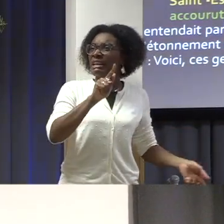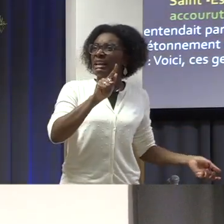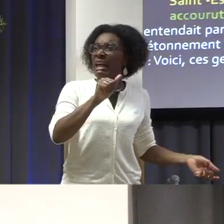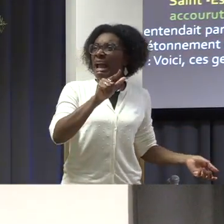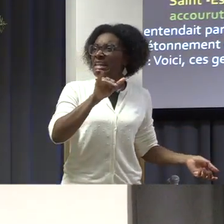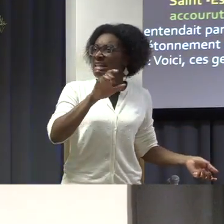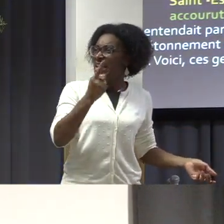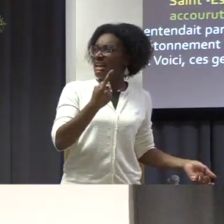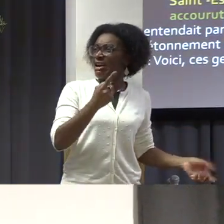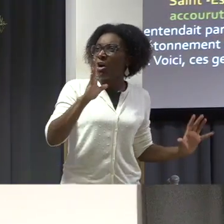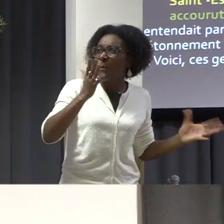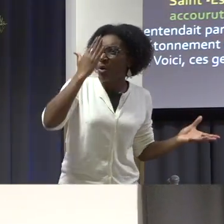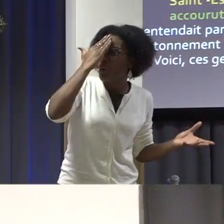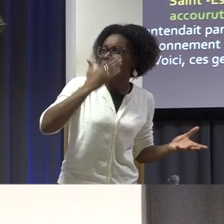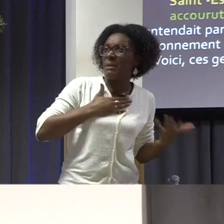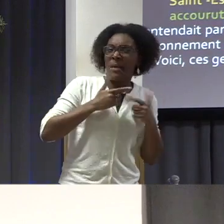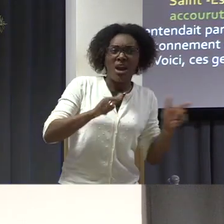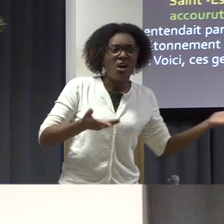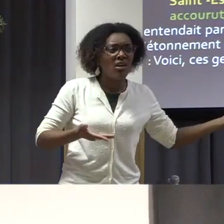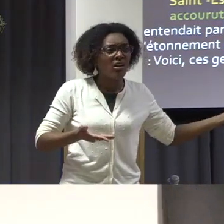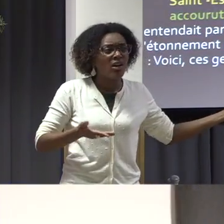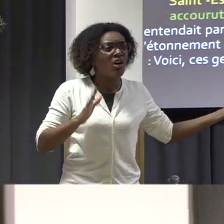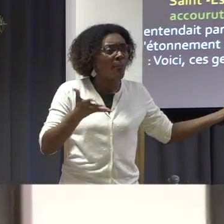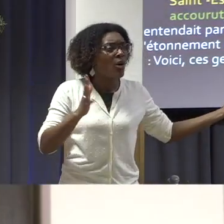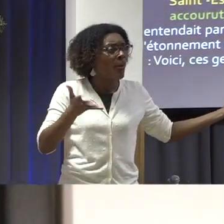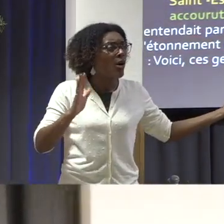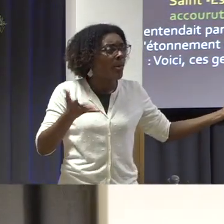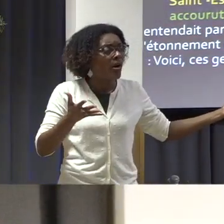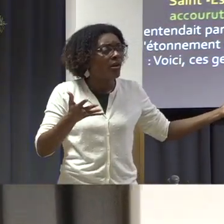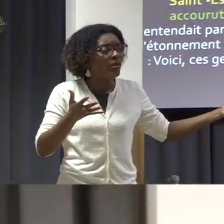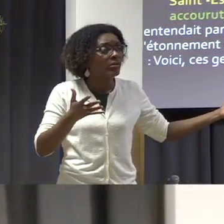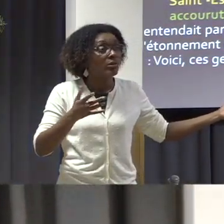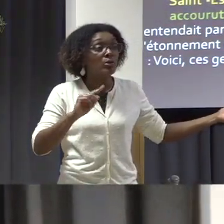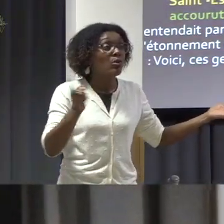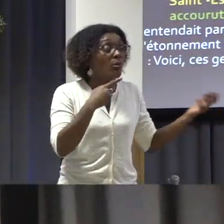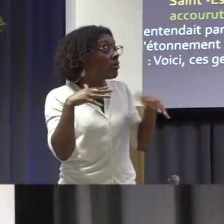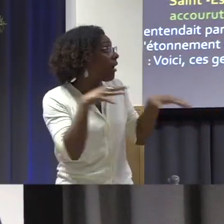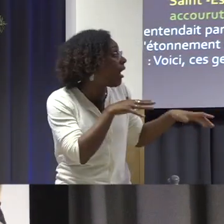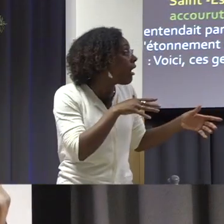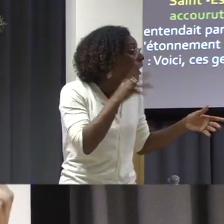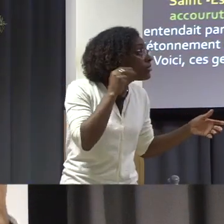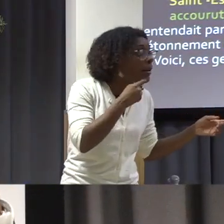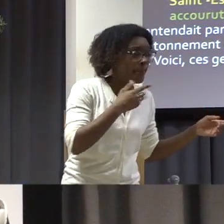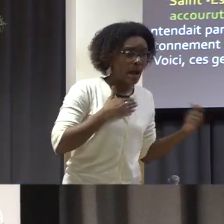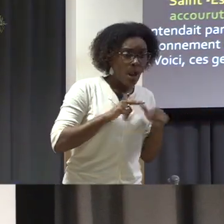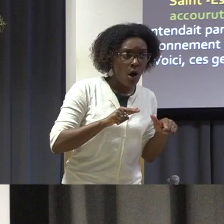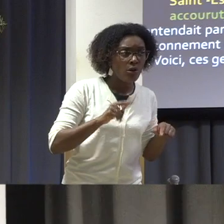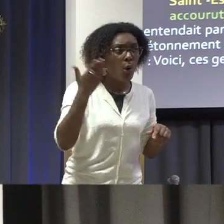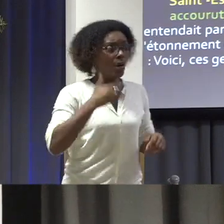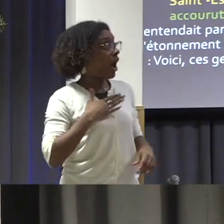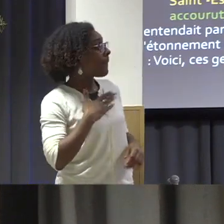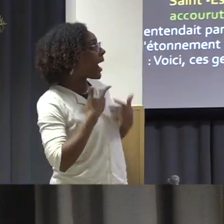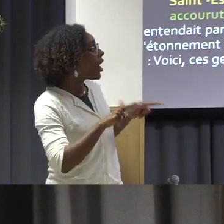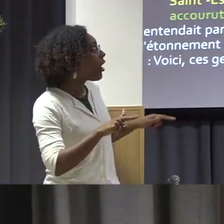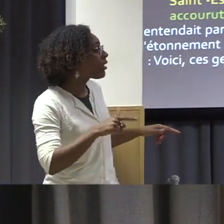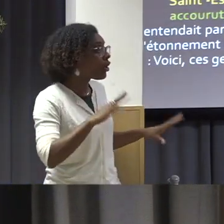parce que cette église primitive cette église de départ était une église qui avait compris la clé c'était le rendez-vous de